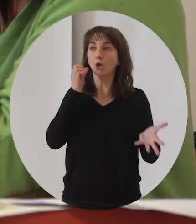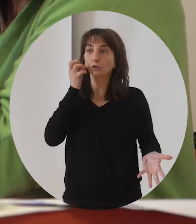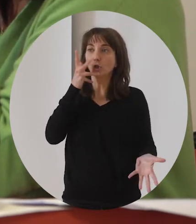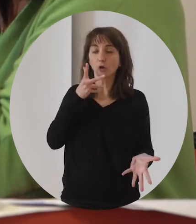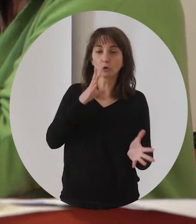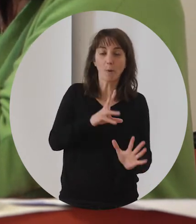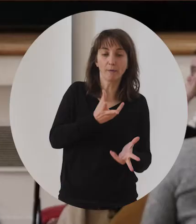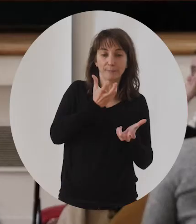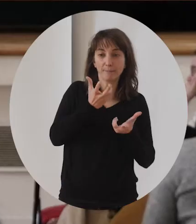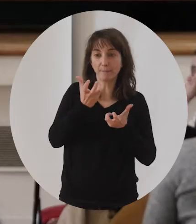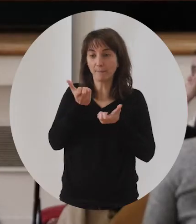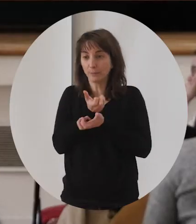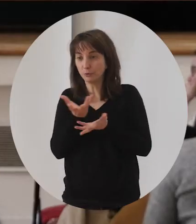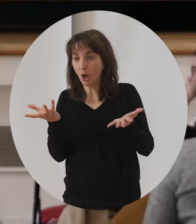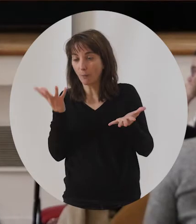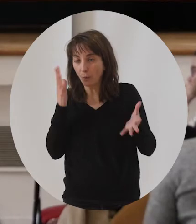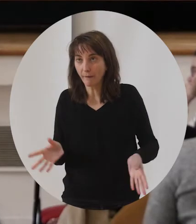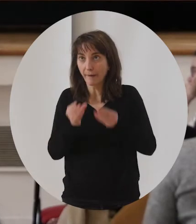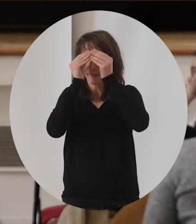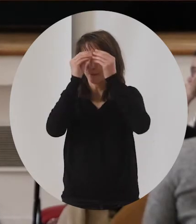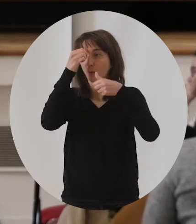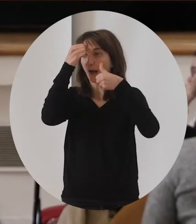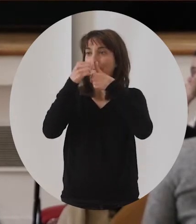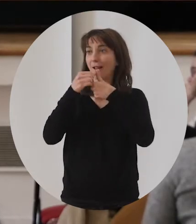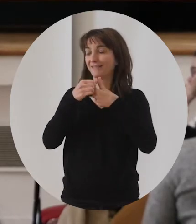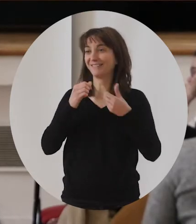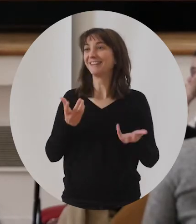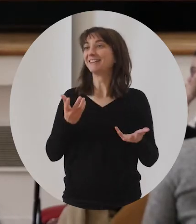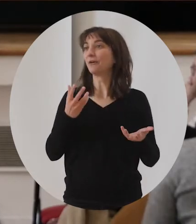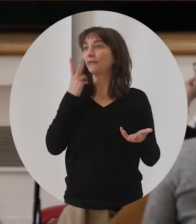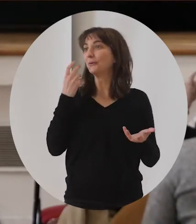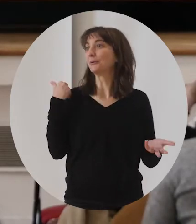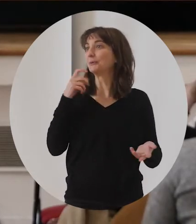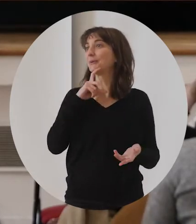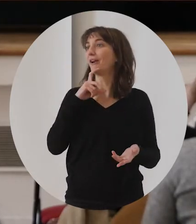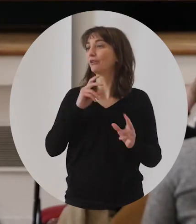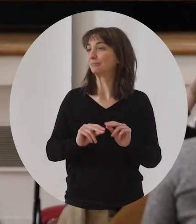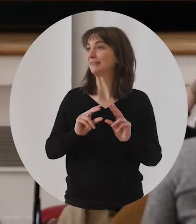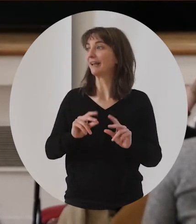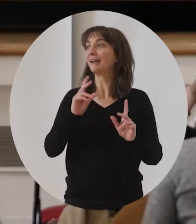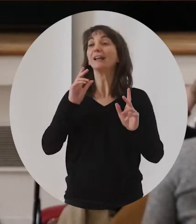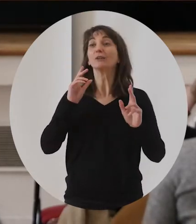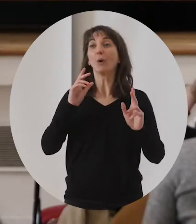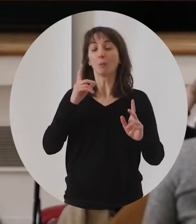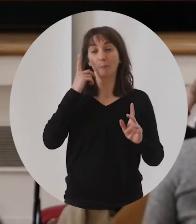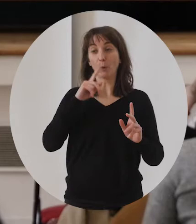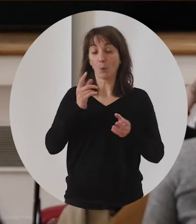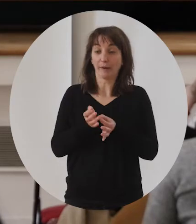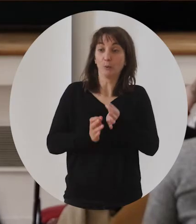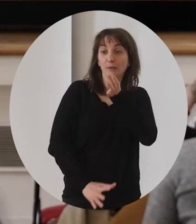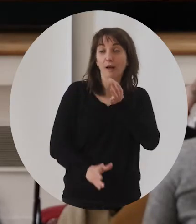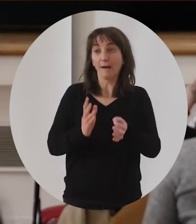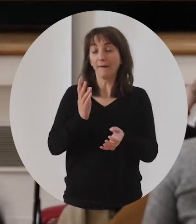l'intégration polyneurosensorielle qui se fait à tous les étages, donc, comme on a vu, et qui permet justement